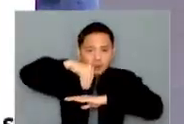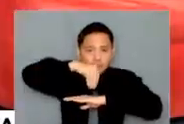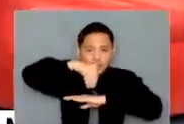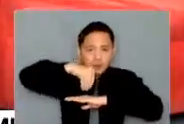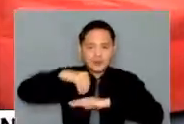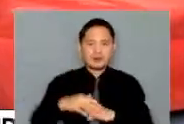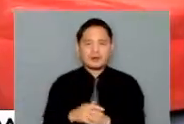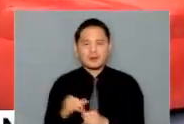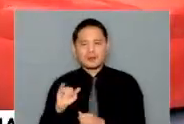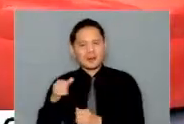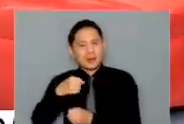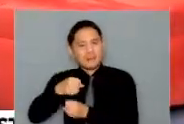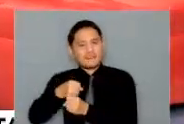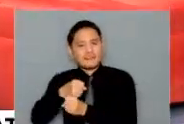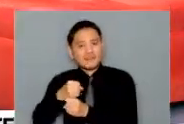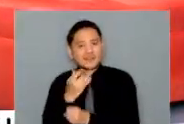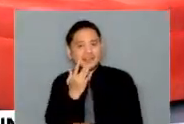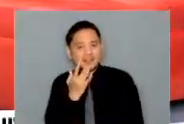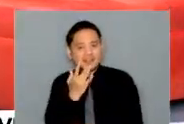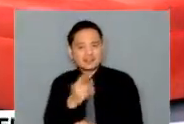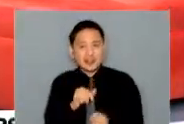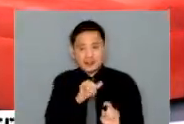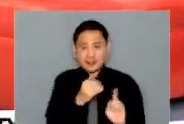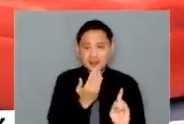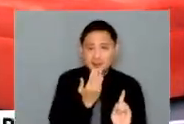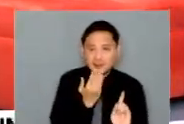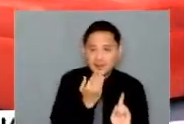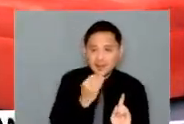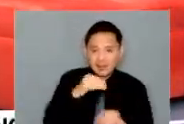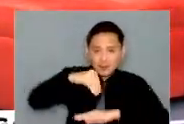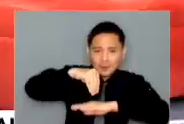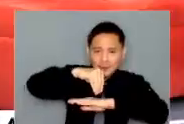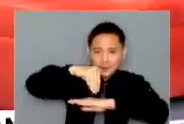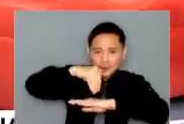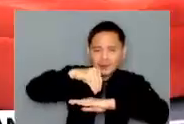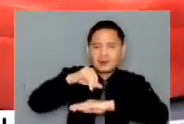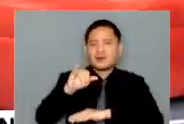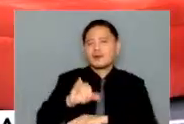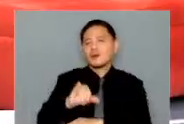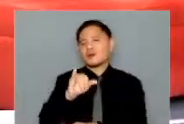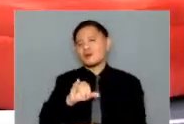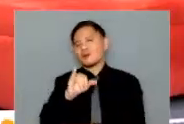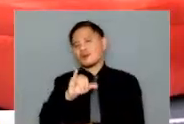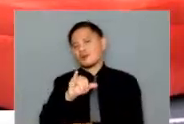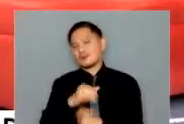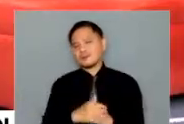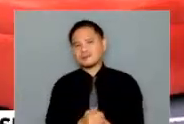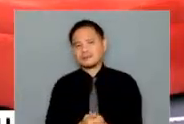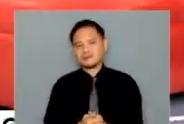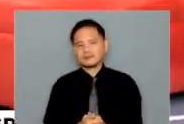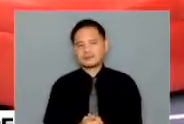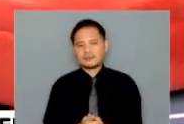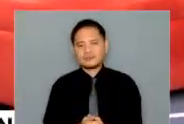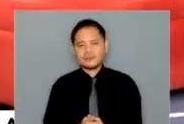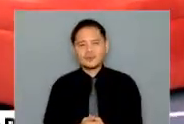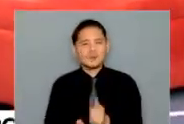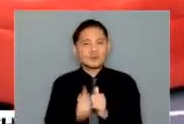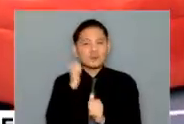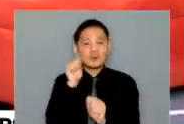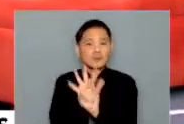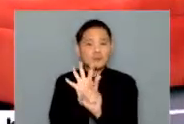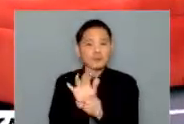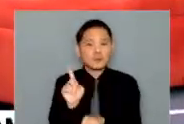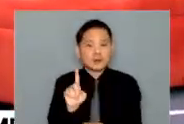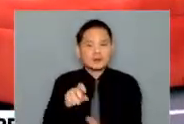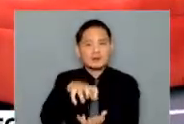may pinitig? Siya, no? Ah, yung pangpalitaw ba yung sinasabi? Oo. Oh, oh. Yes, oo. Oh. Ayun, nasarap. Anong bestseller mo dito ba? Mang bibingka po. Bibingka